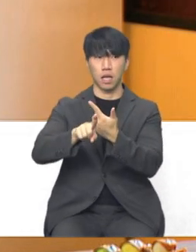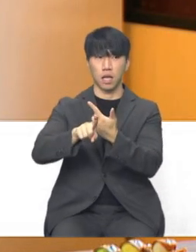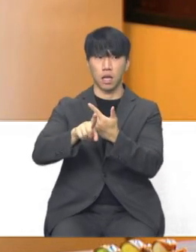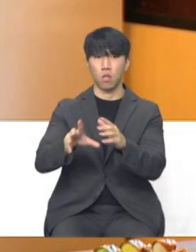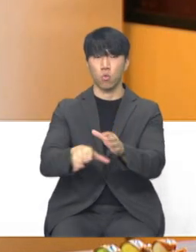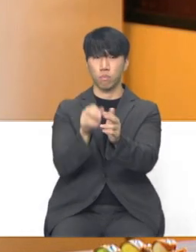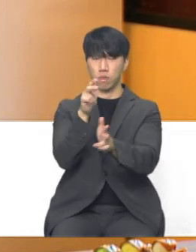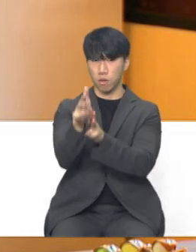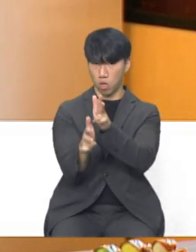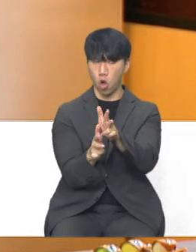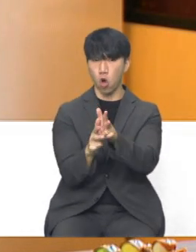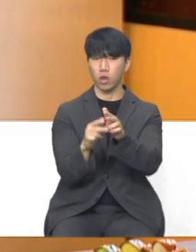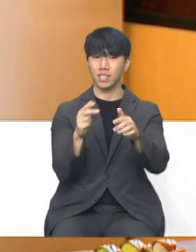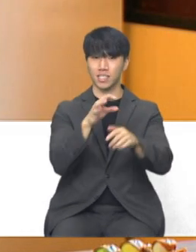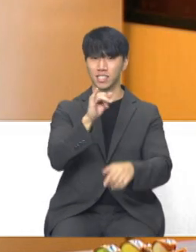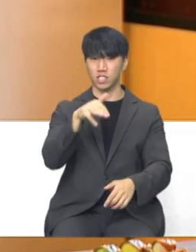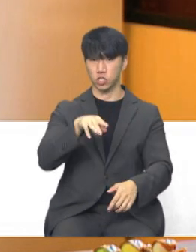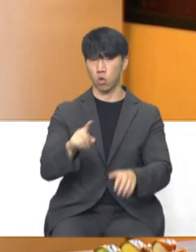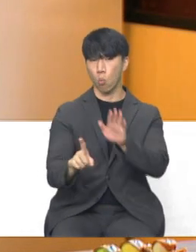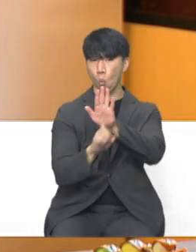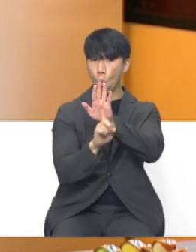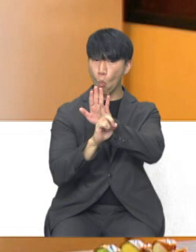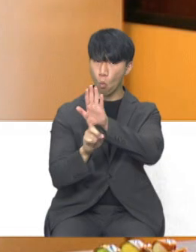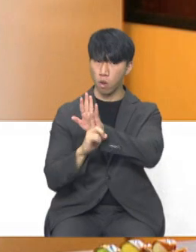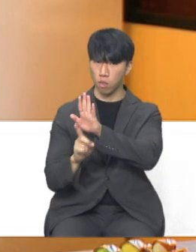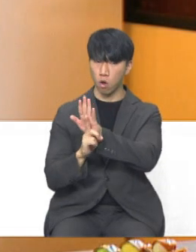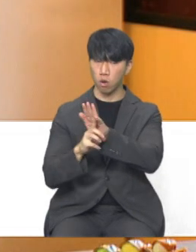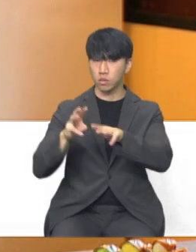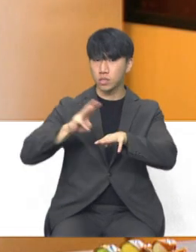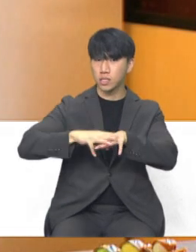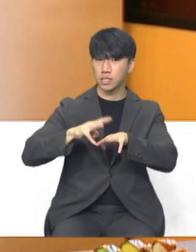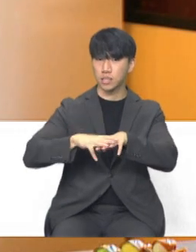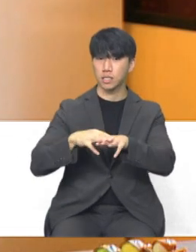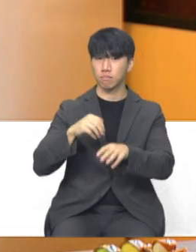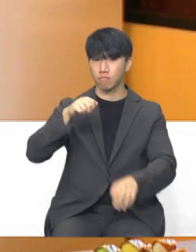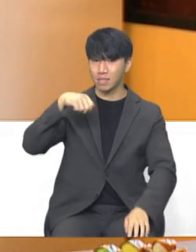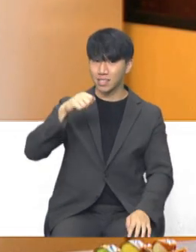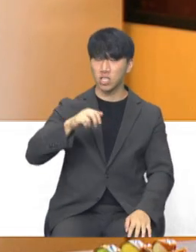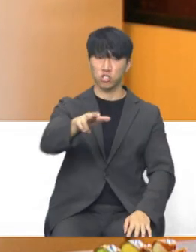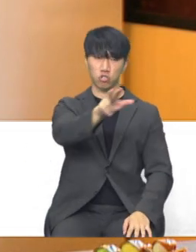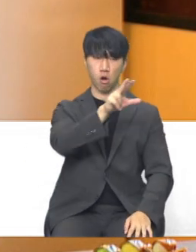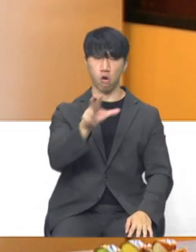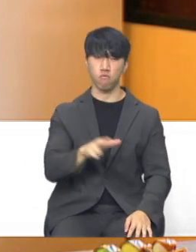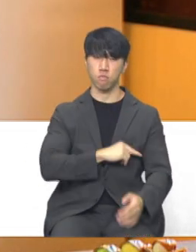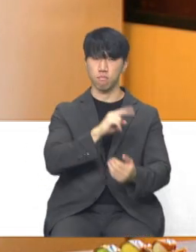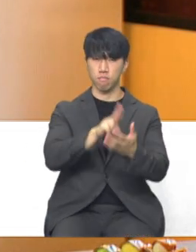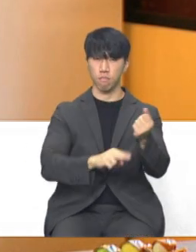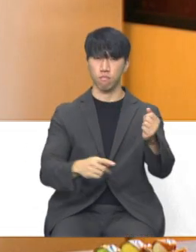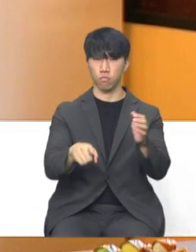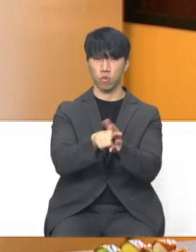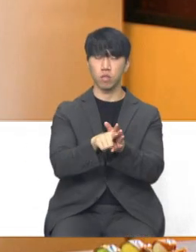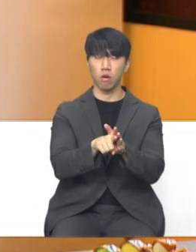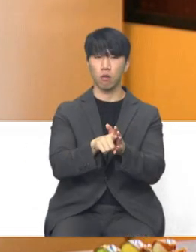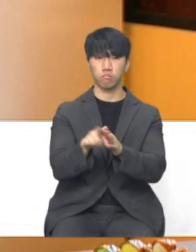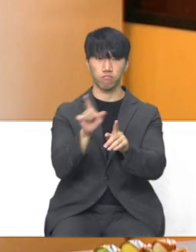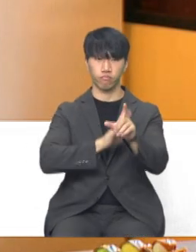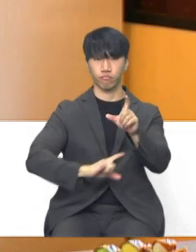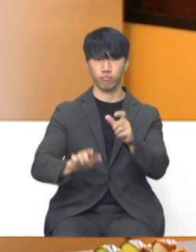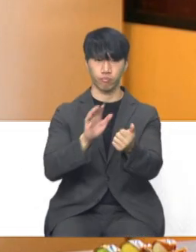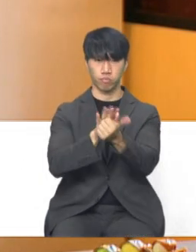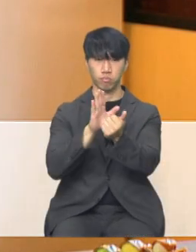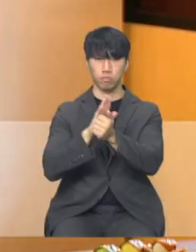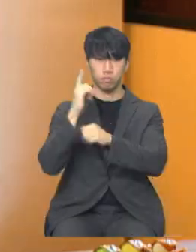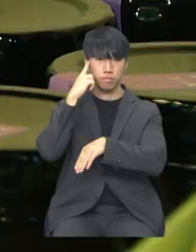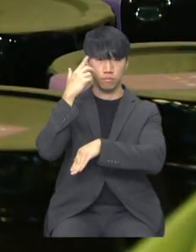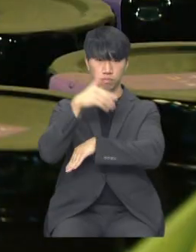이천시 특산품과 또 이천시의 농가공식품들을 전국에서 만나볼 수 있도록 저희가 판로 개척 등을 지원할